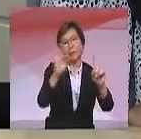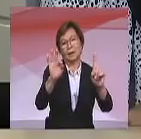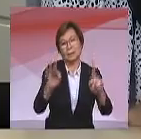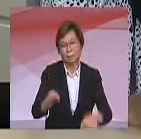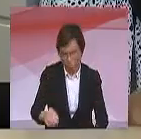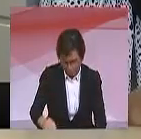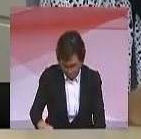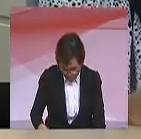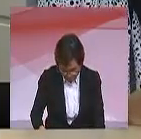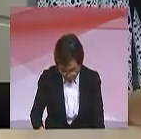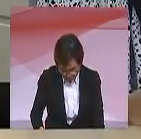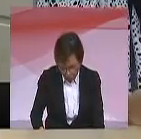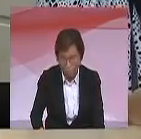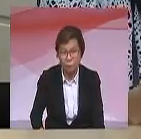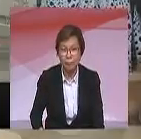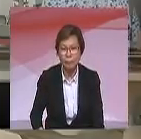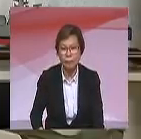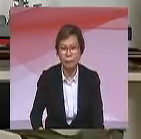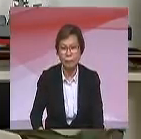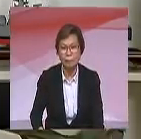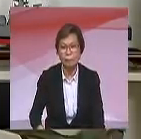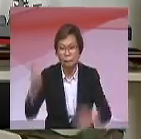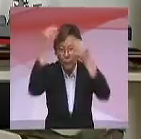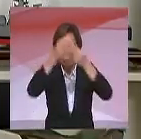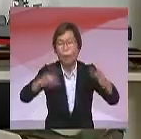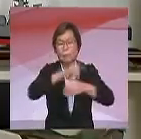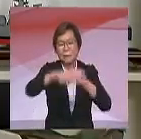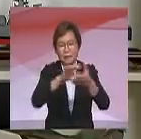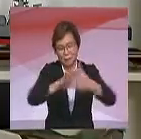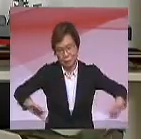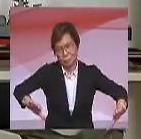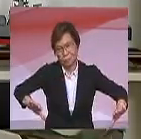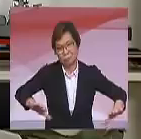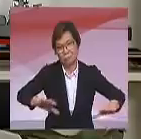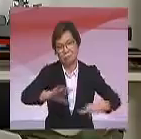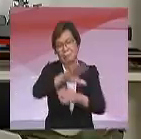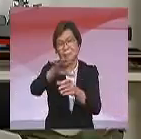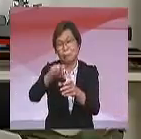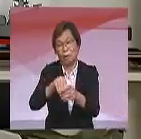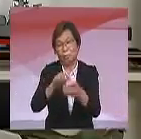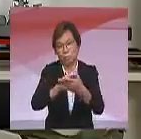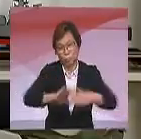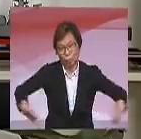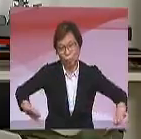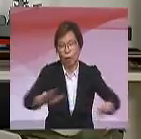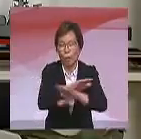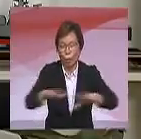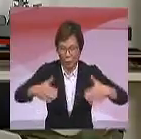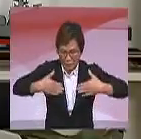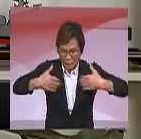Saya so, boleh minta komen. Terlibat pengumuman tentang security yang melibatkan bukan health, bukan